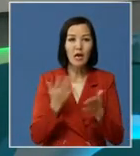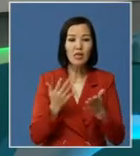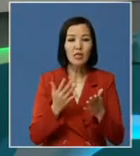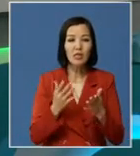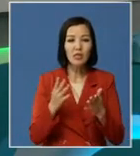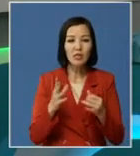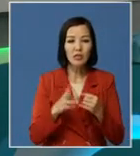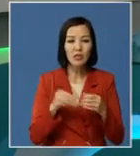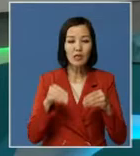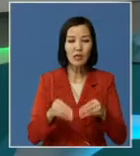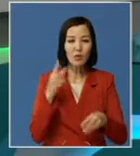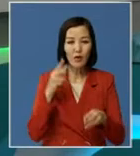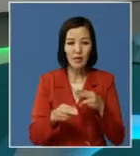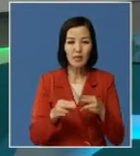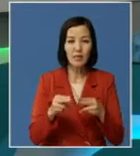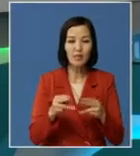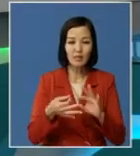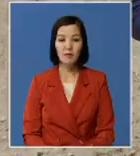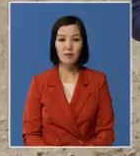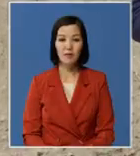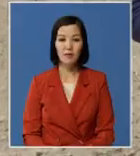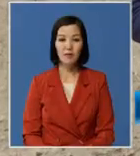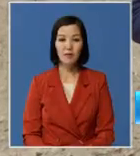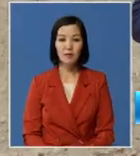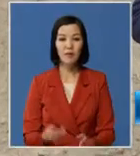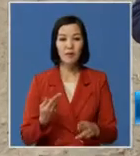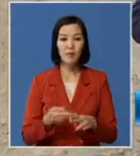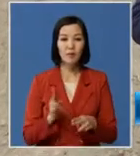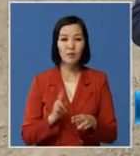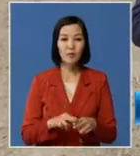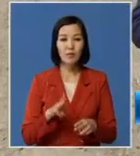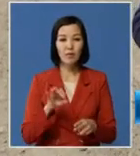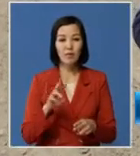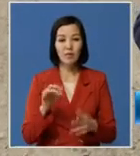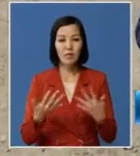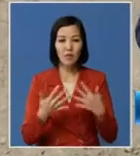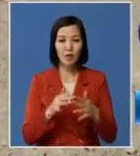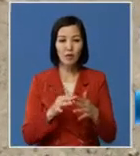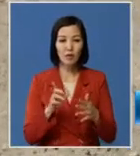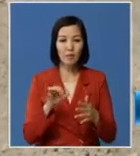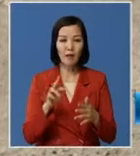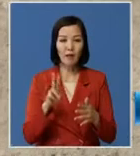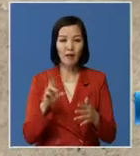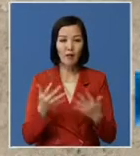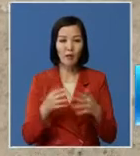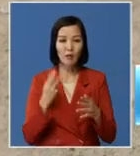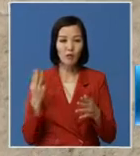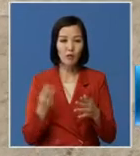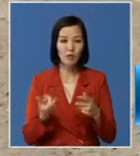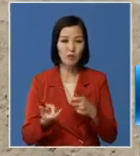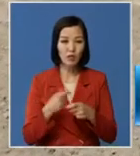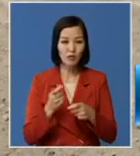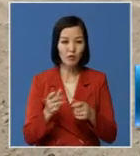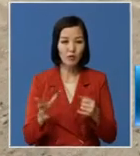соңына жетеді? Тақырыпты тілшіміз толықтырады. Бұл біз тұрған Текес ауылындағы Баянқол шаруа қожалығының картошка